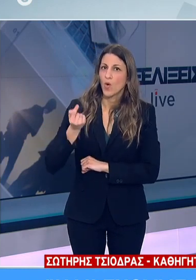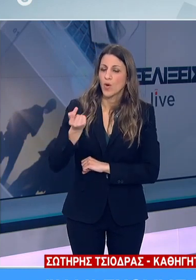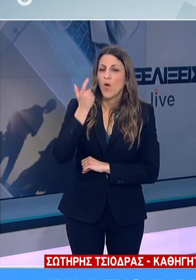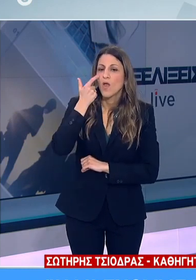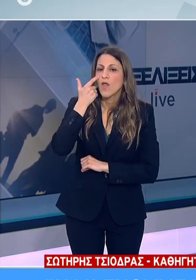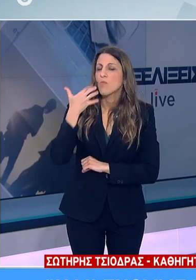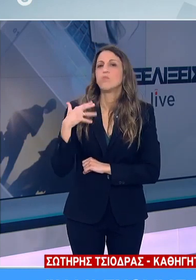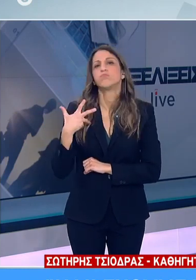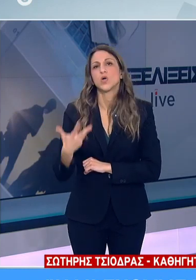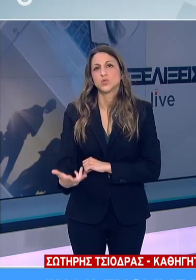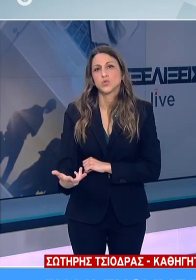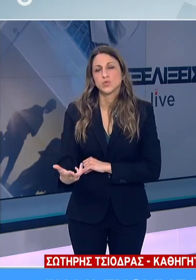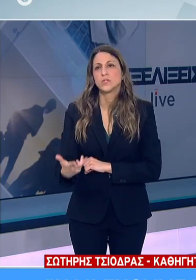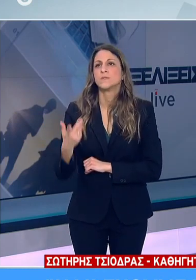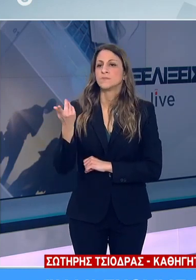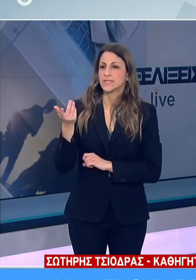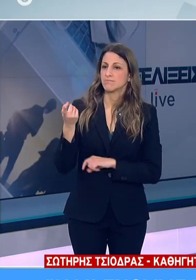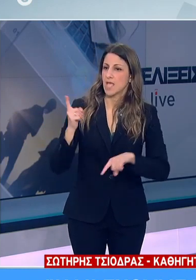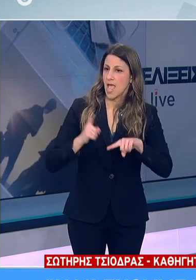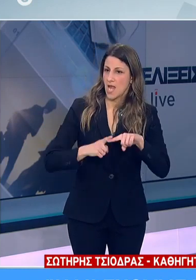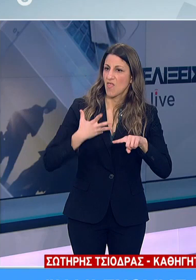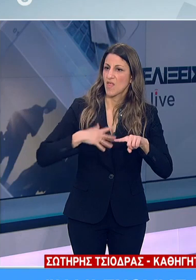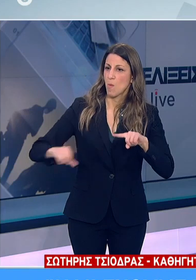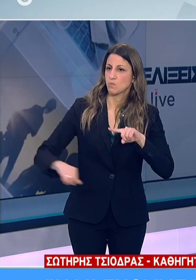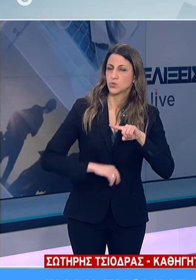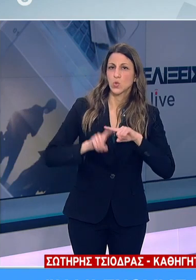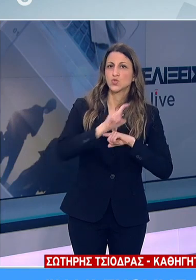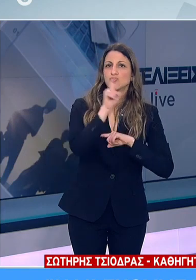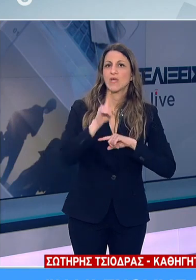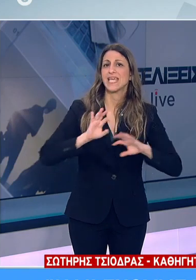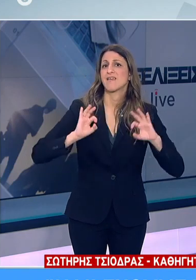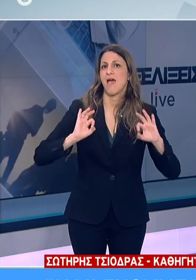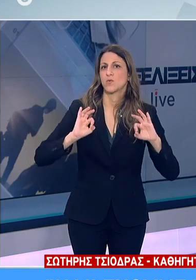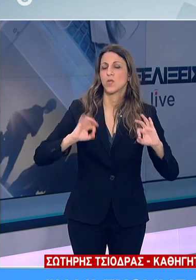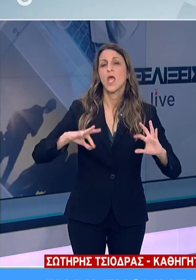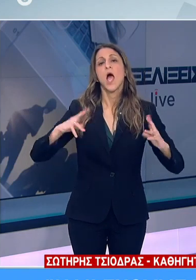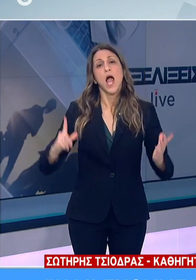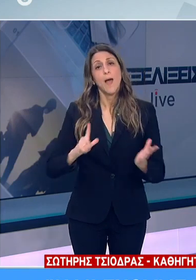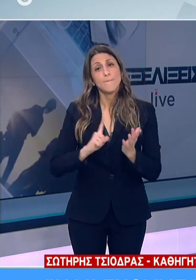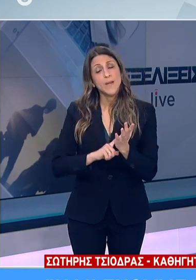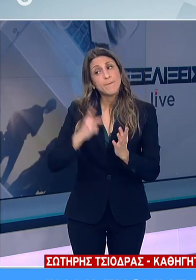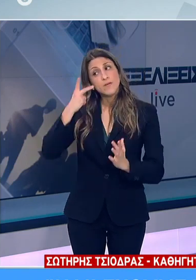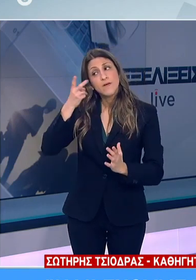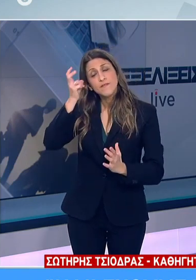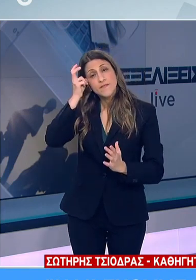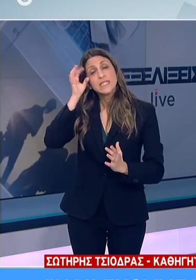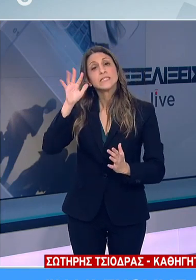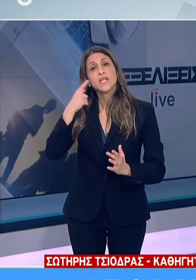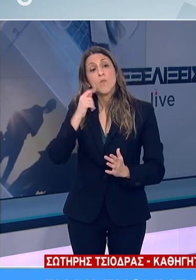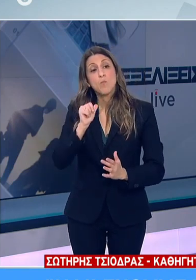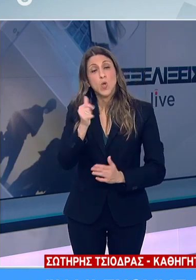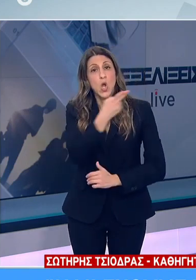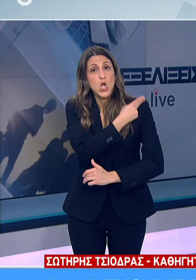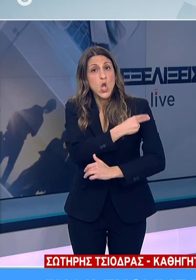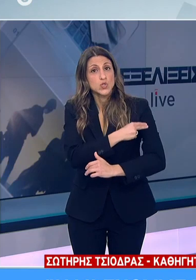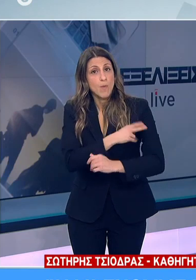ελεγχόμενη επάνωδο της χώρας στην μερική κανονικότητα, χρησιμοποιώντας τις μαθηματικές μας εκτιμήσεις και την επάρκεια του συστήματος υγείας. Αυτό είναι